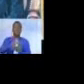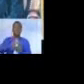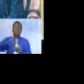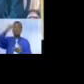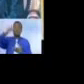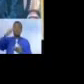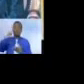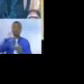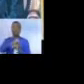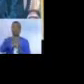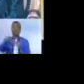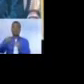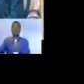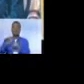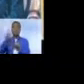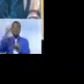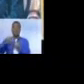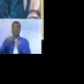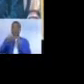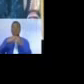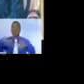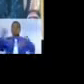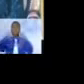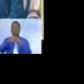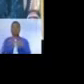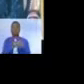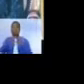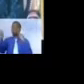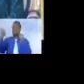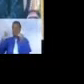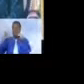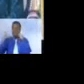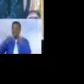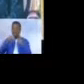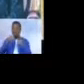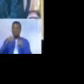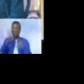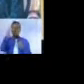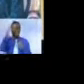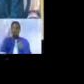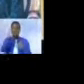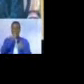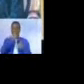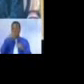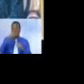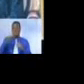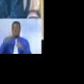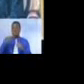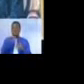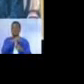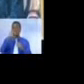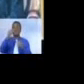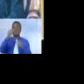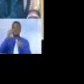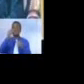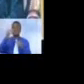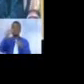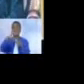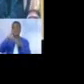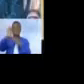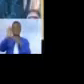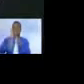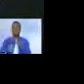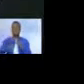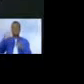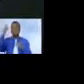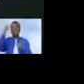transactions financières trop important échappe encore au secteur financier. Cela a des conséquences négatives pour notre